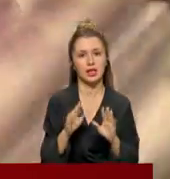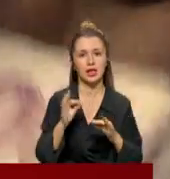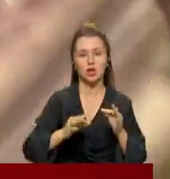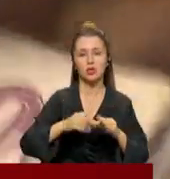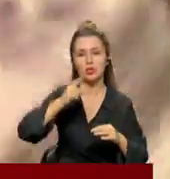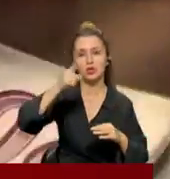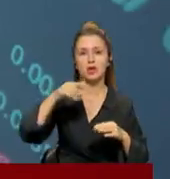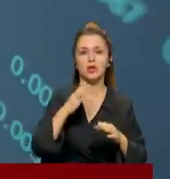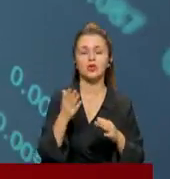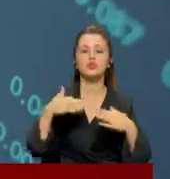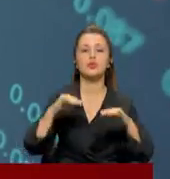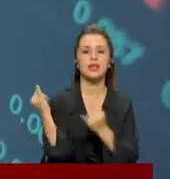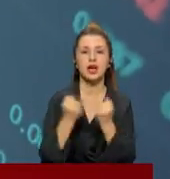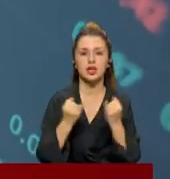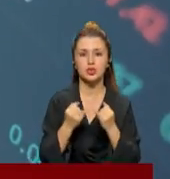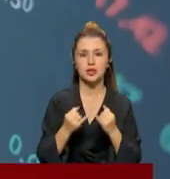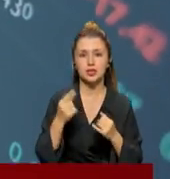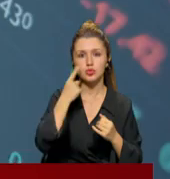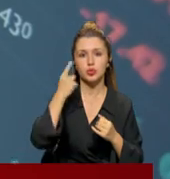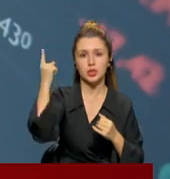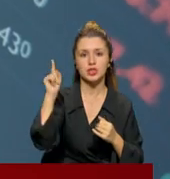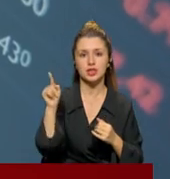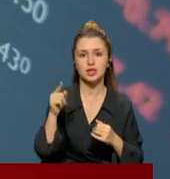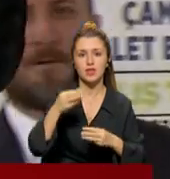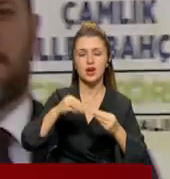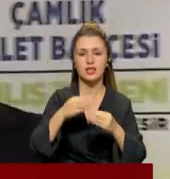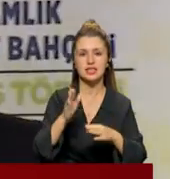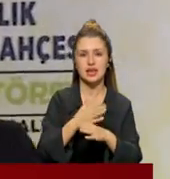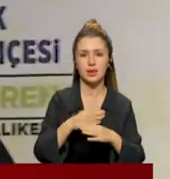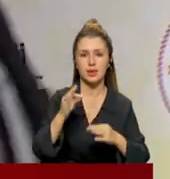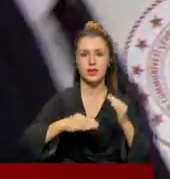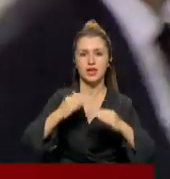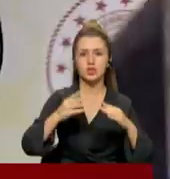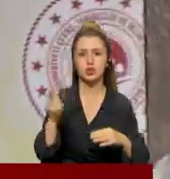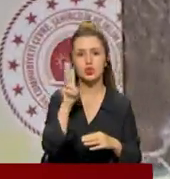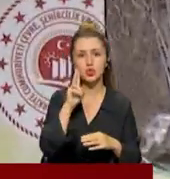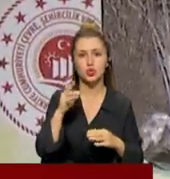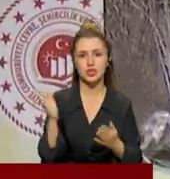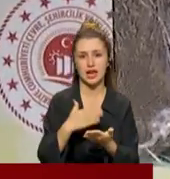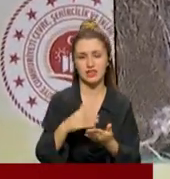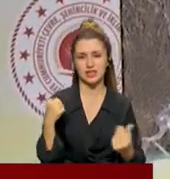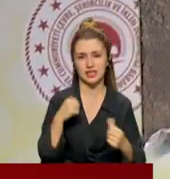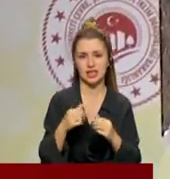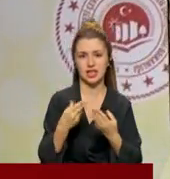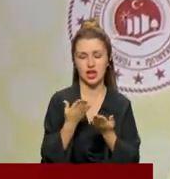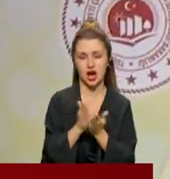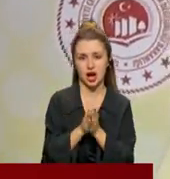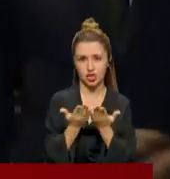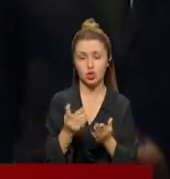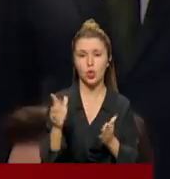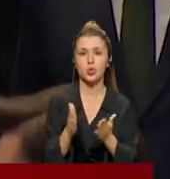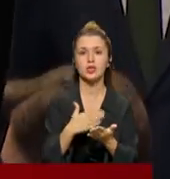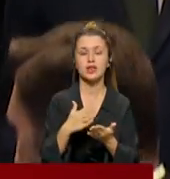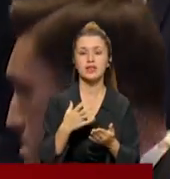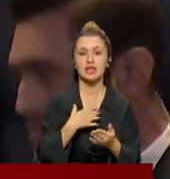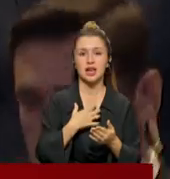Ekonominin gündemden düşmeyen tartışmasında Cumhurbaşkanı Erdoğan faiz sebep enflasyon sonuç sayfasını yeniden açtı. O sayfanın